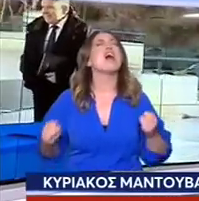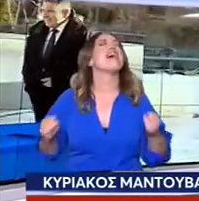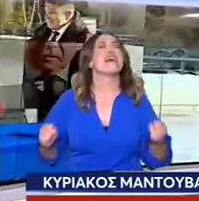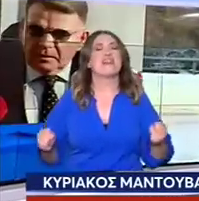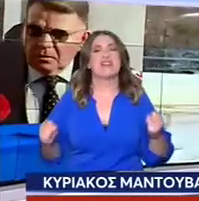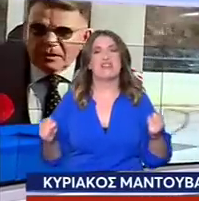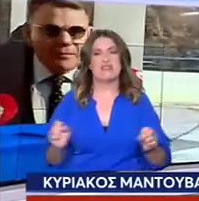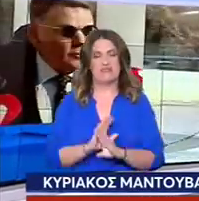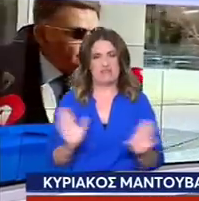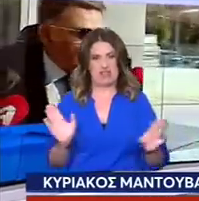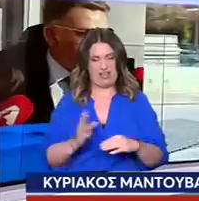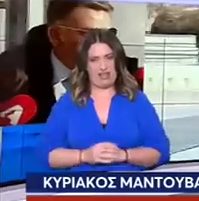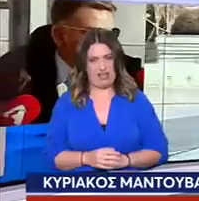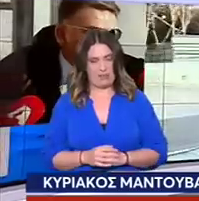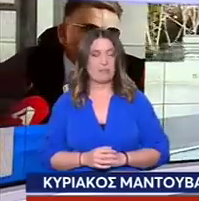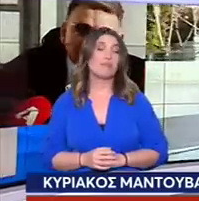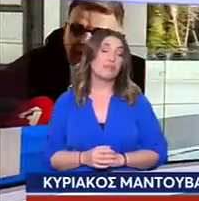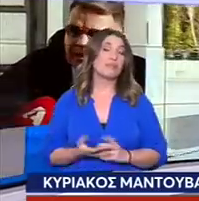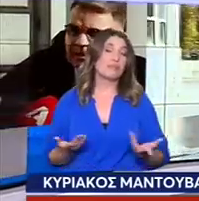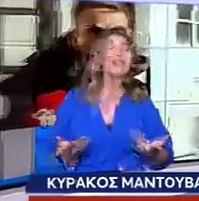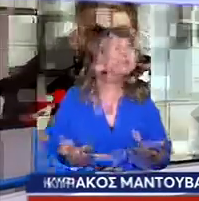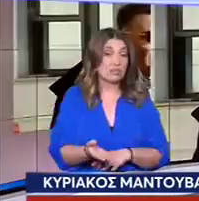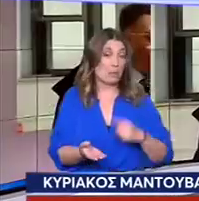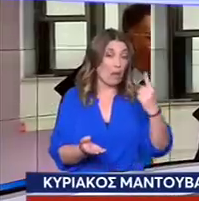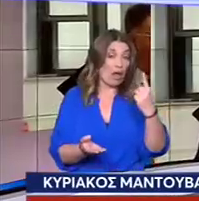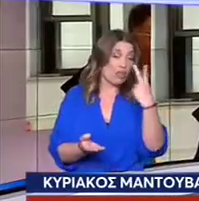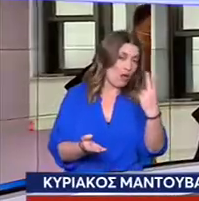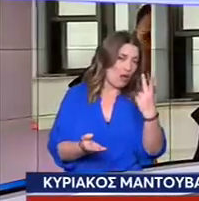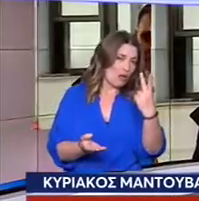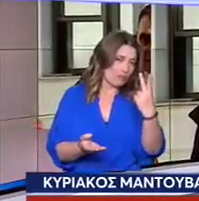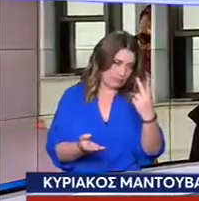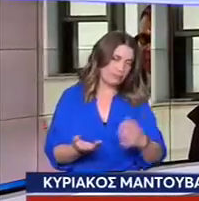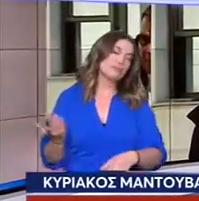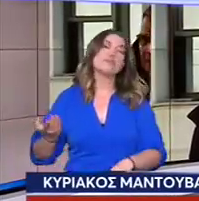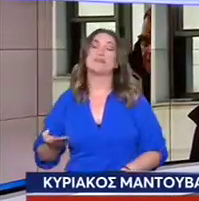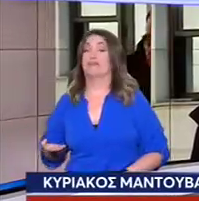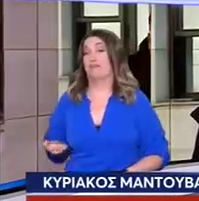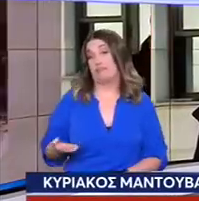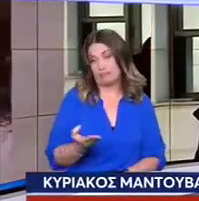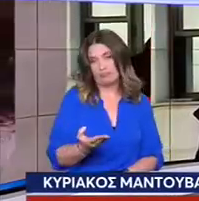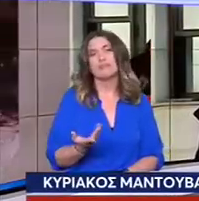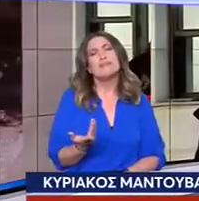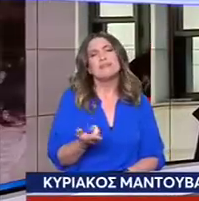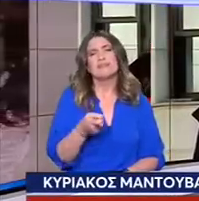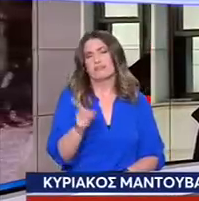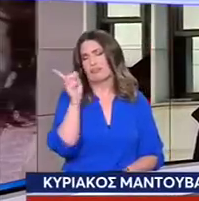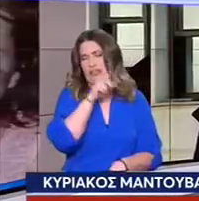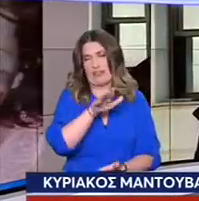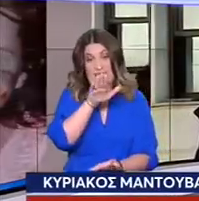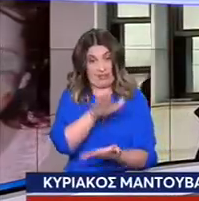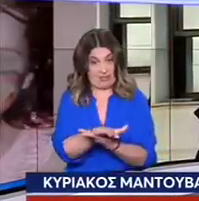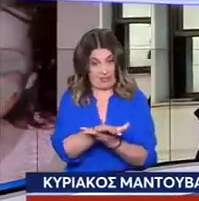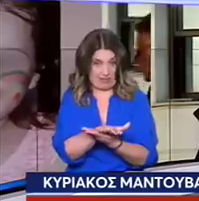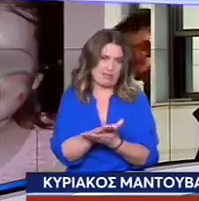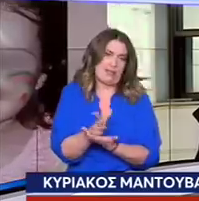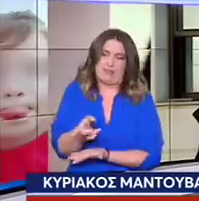δεν ασκήθηκαν μία αλλά δύο μηνύσεις κατά τέτοια από την κατηγορουμένη για το κομμάτι της ψευδορκίας και μία δεύτερη από τον ίδιο τον